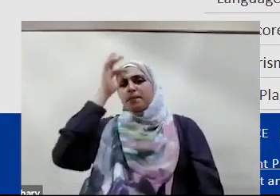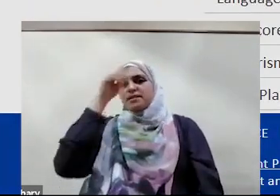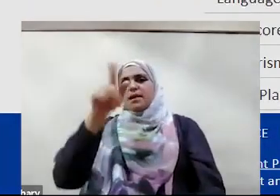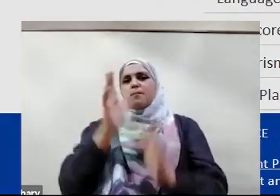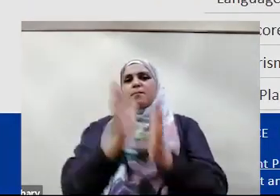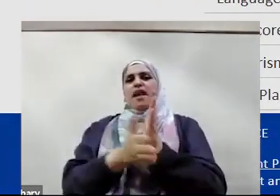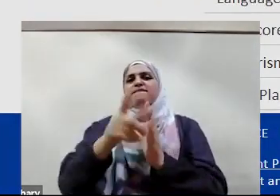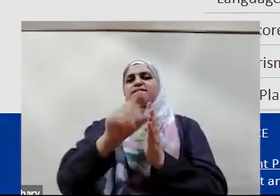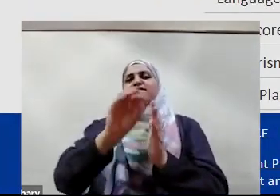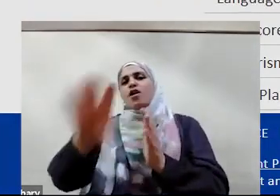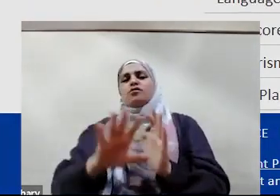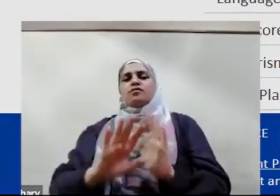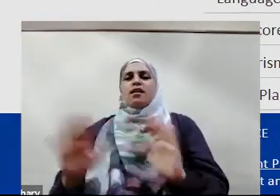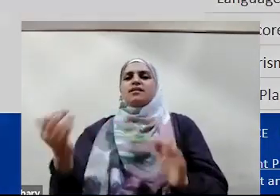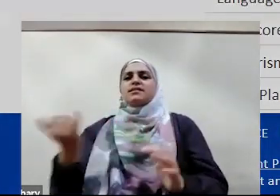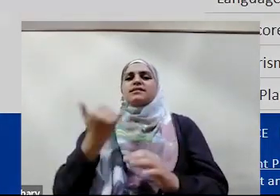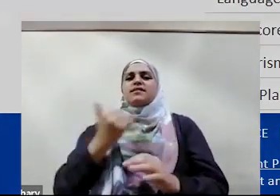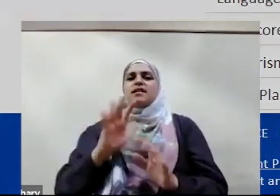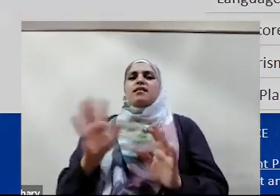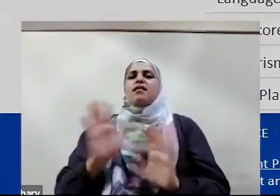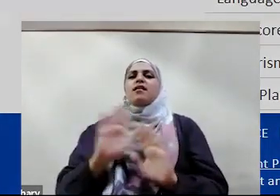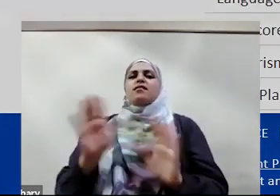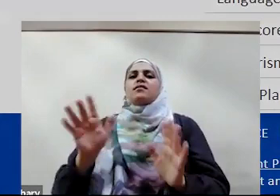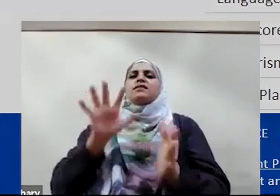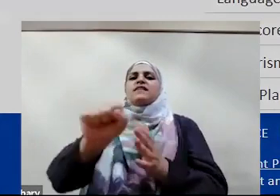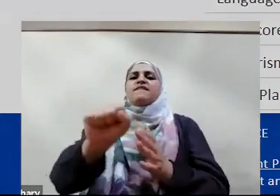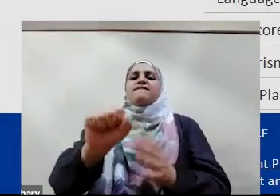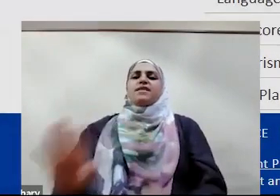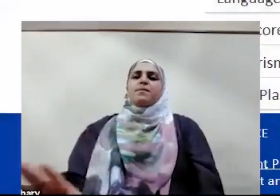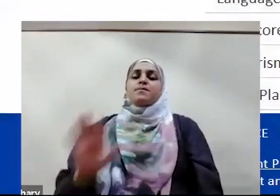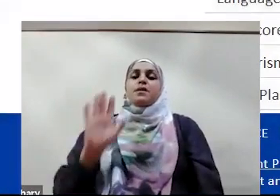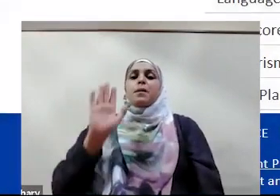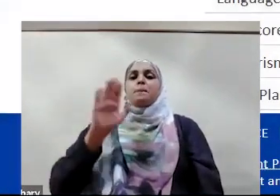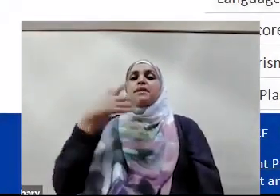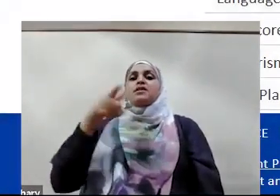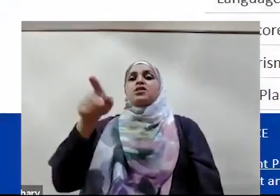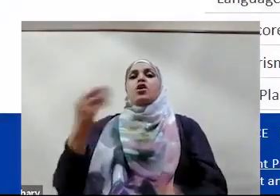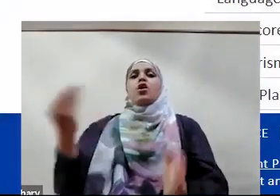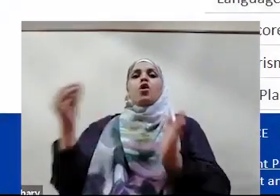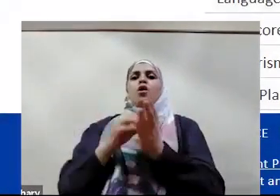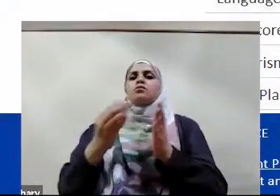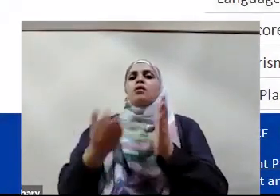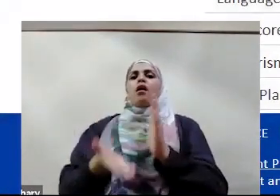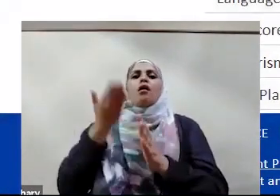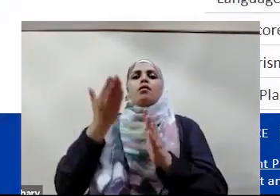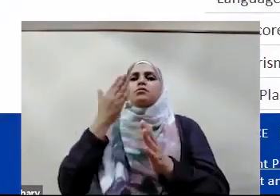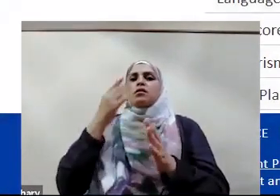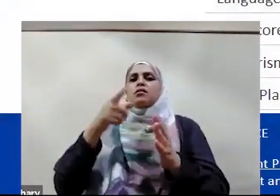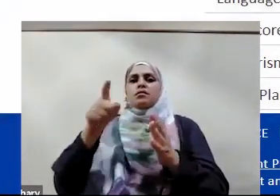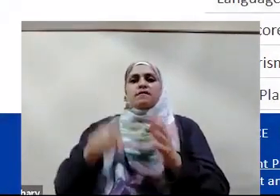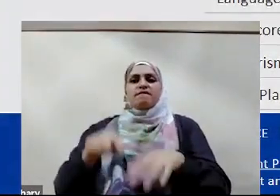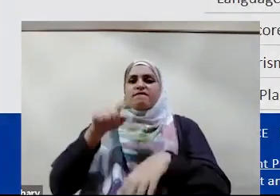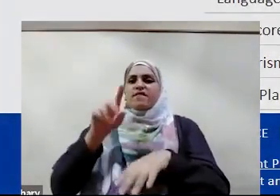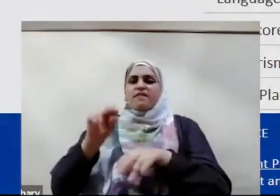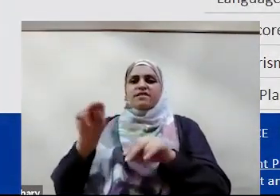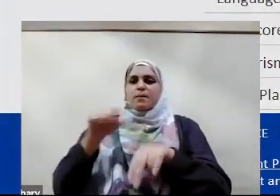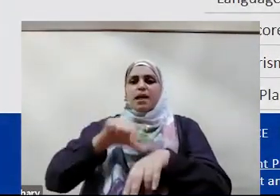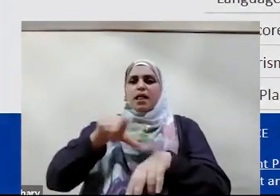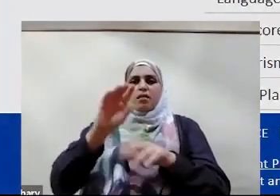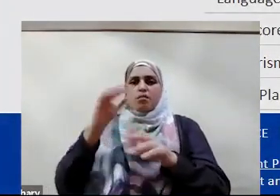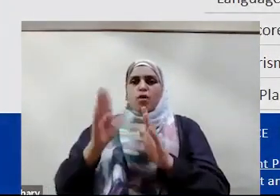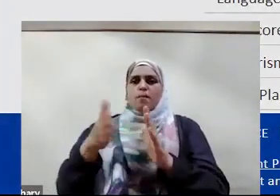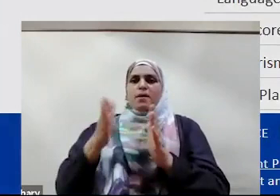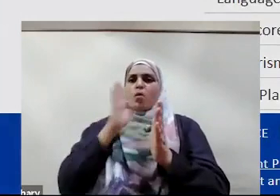اللي انتوا عايزينه، تعملوا save. تقدروا كمان انكم ترفقوا اكتر من مستند في نفس الحتة.